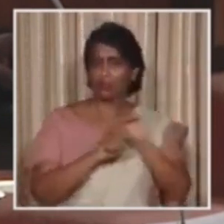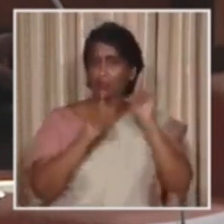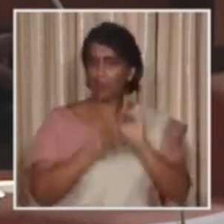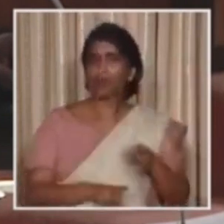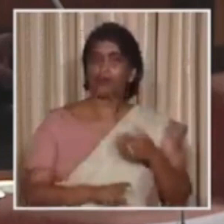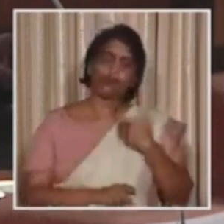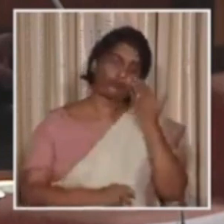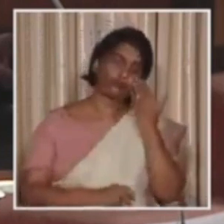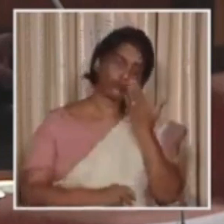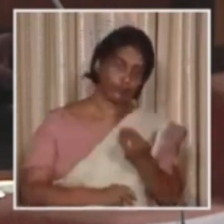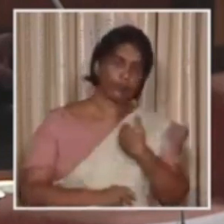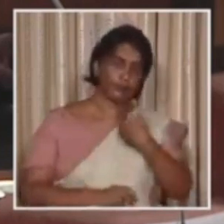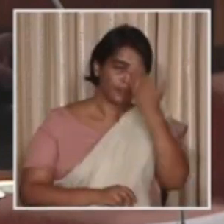செய்து